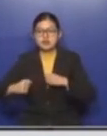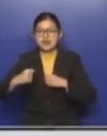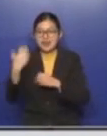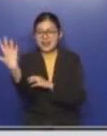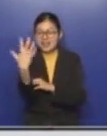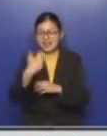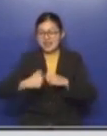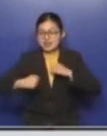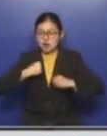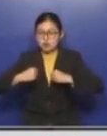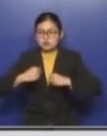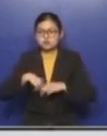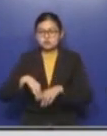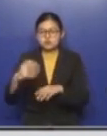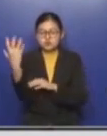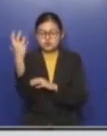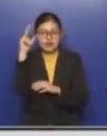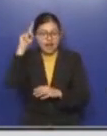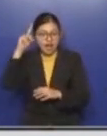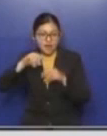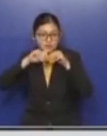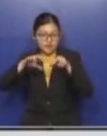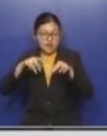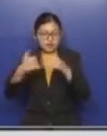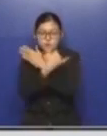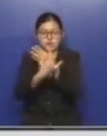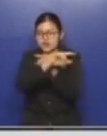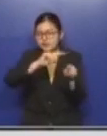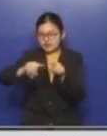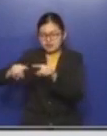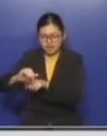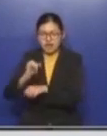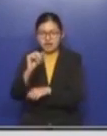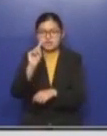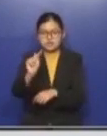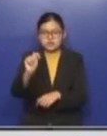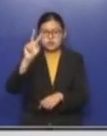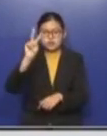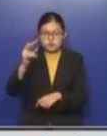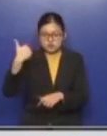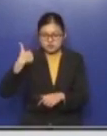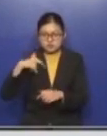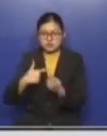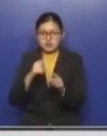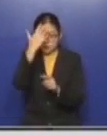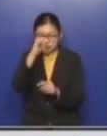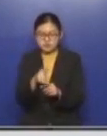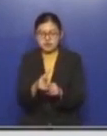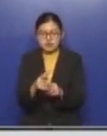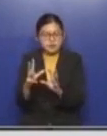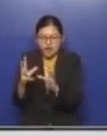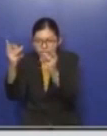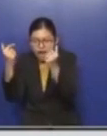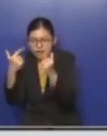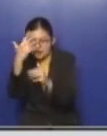ได้ส่งไปนักข่าวทั่วประเทศทุกที่ของไอทีวีเรามีอยู่แล้วแล้วทำไมท่านทำไม่หายไปได้ฝาก